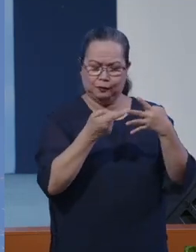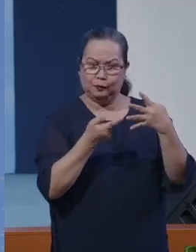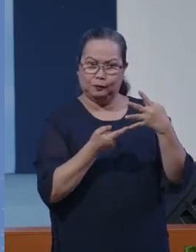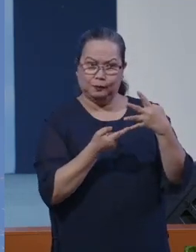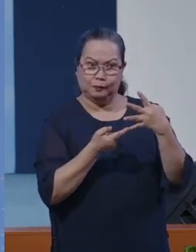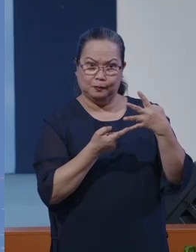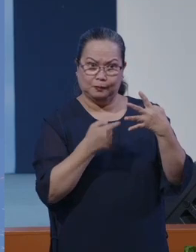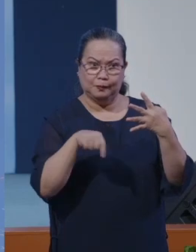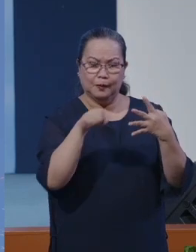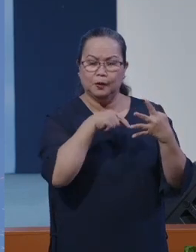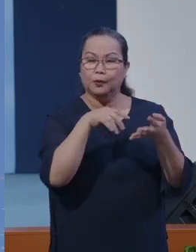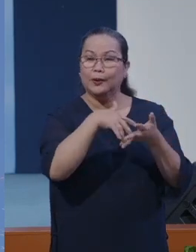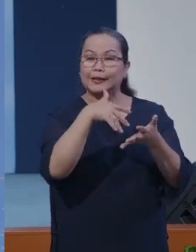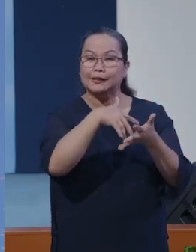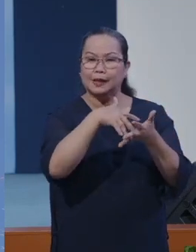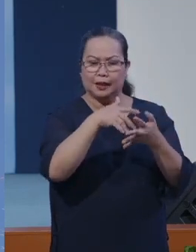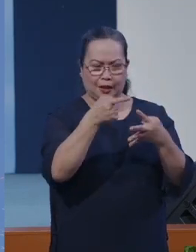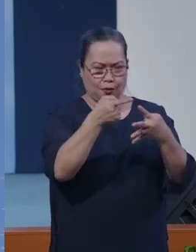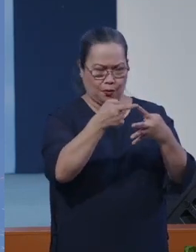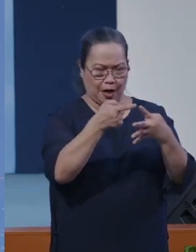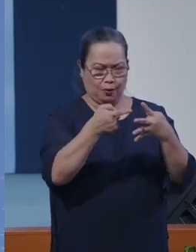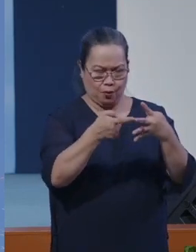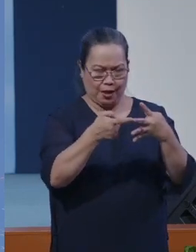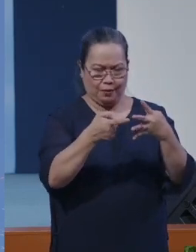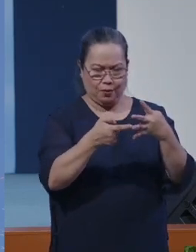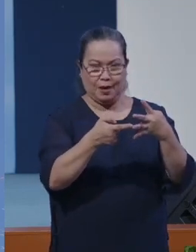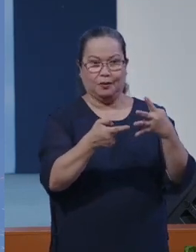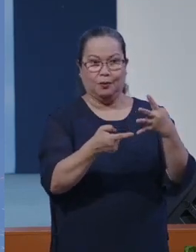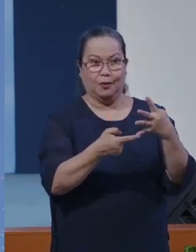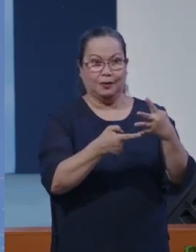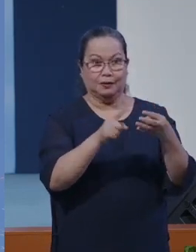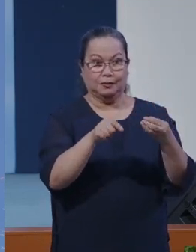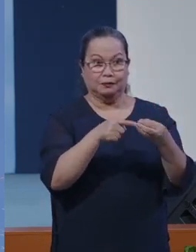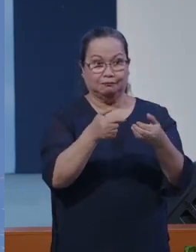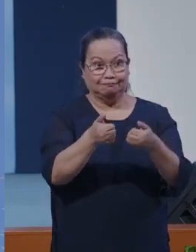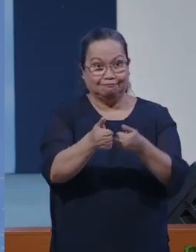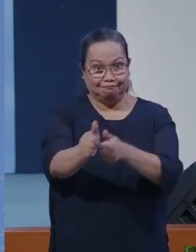At pag-aaralan natin ang bawat isa na ayon sa